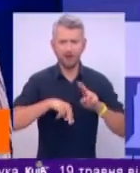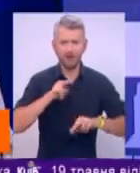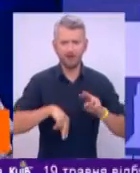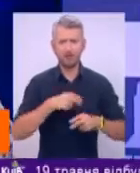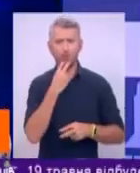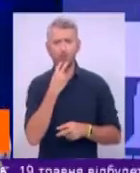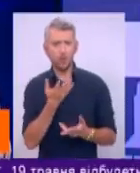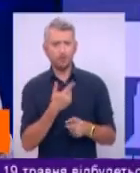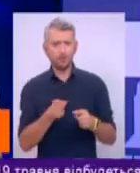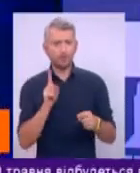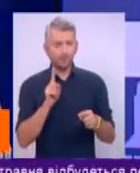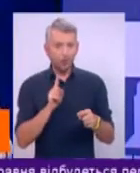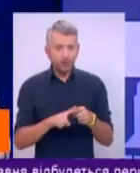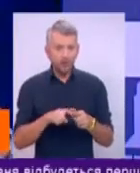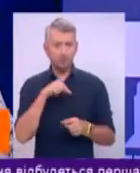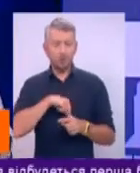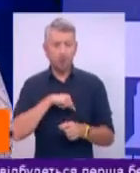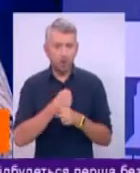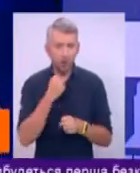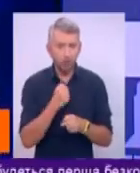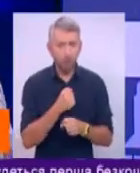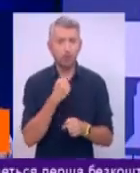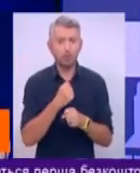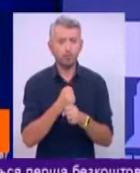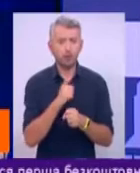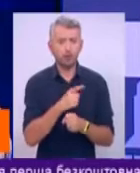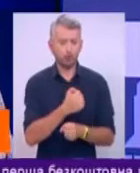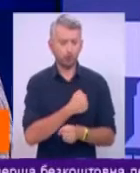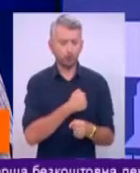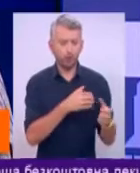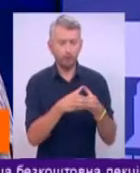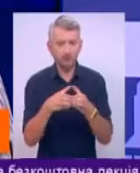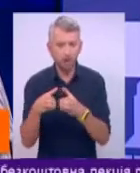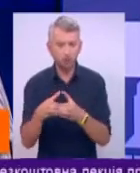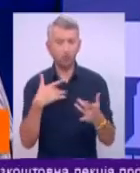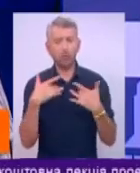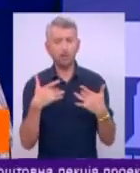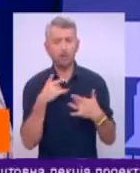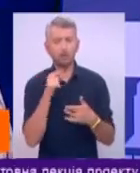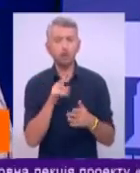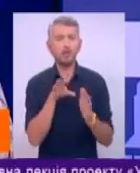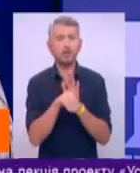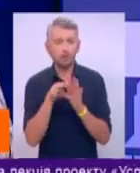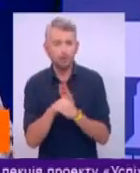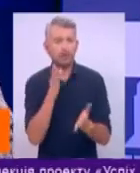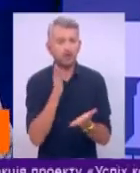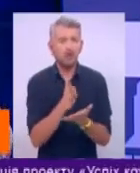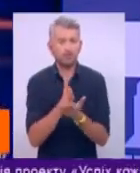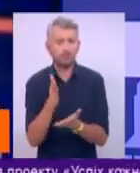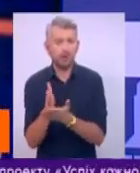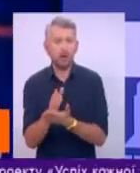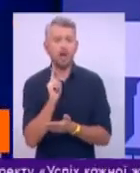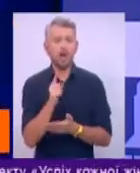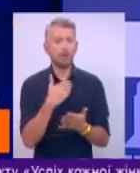же гумор, оце якраз моральна робота, це робота з особовим складом. Ті ж самі концерти, вони запроваджуються, запроваджуються. Але